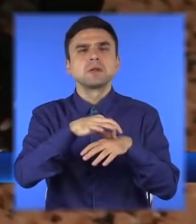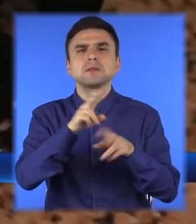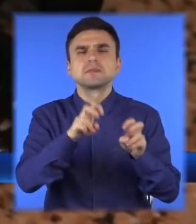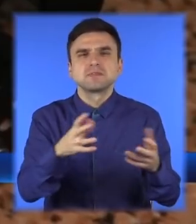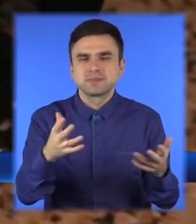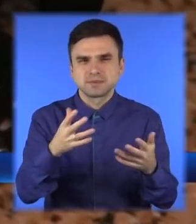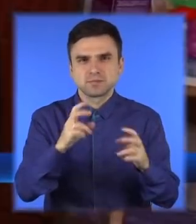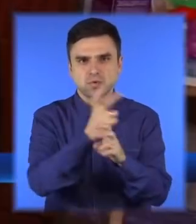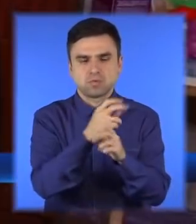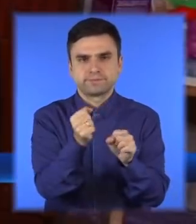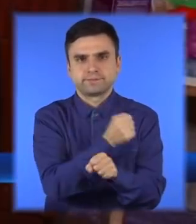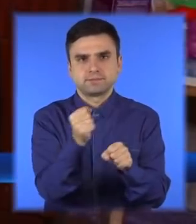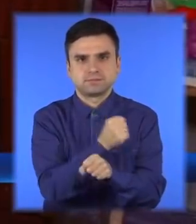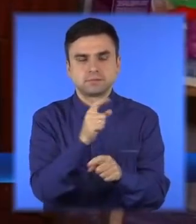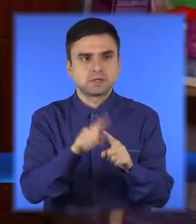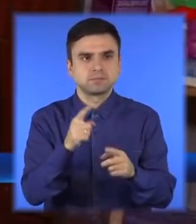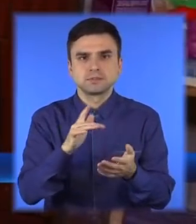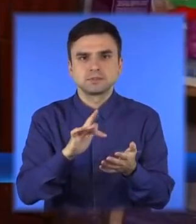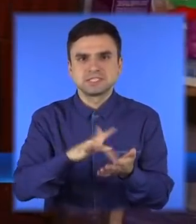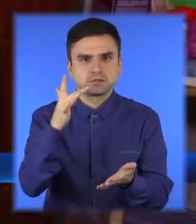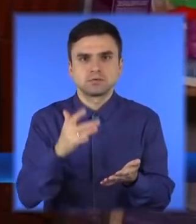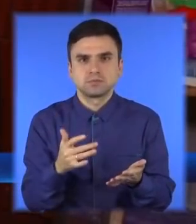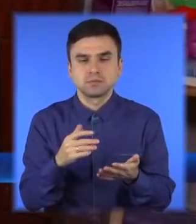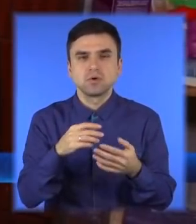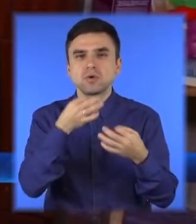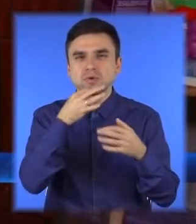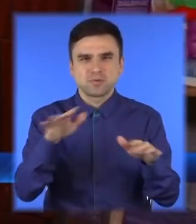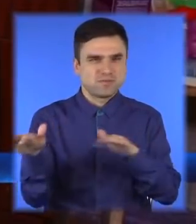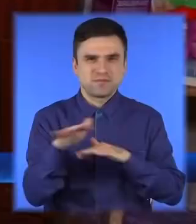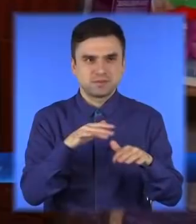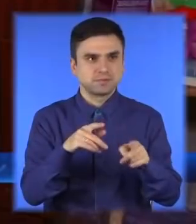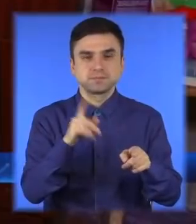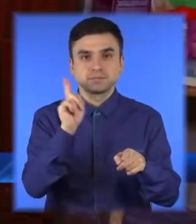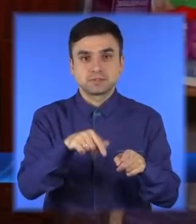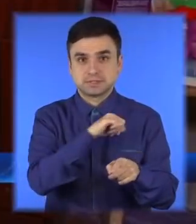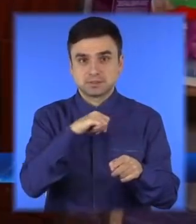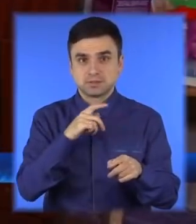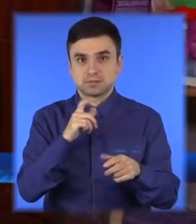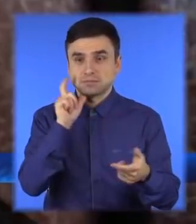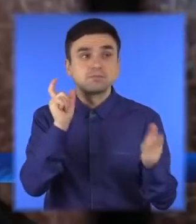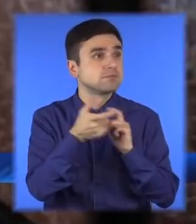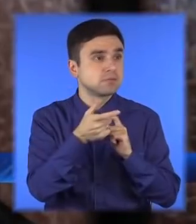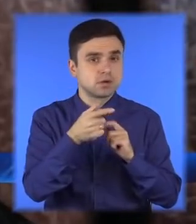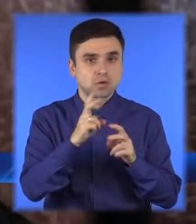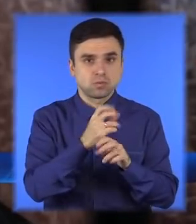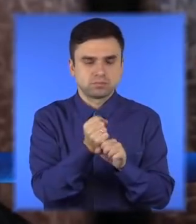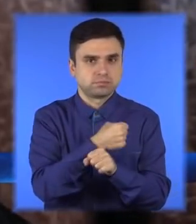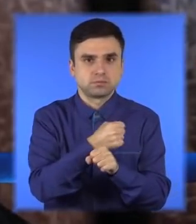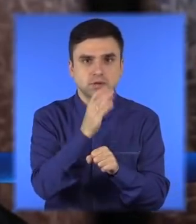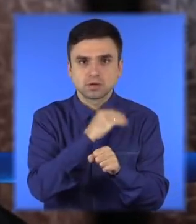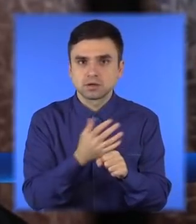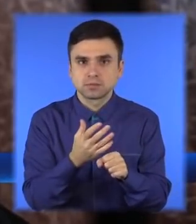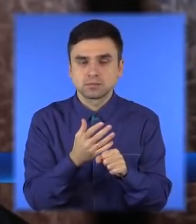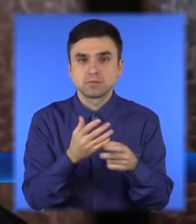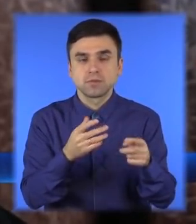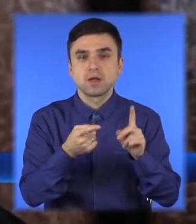настільки тендітні, що ламаються при кожному невдалому русі. Одна нога у дівчинки вже прооперована, але ходити вона зможе